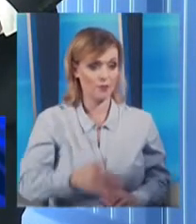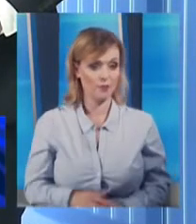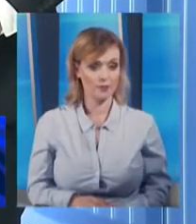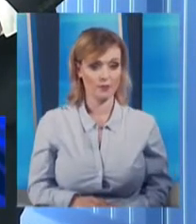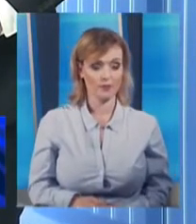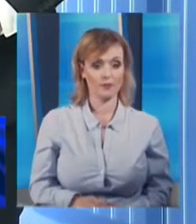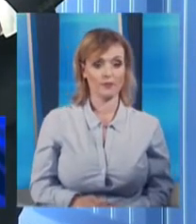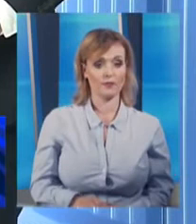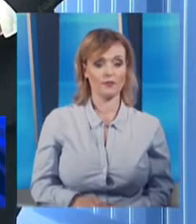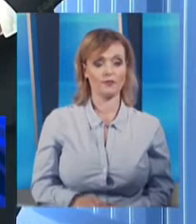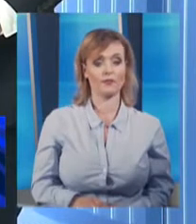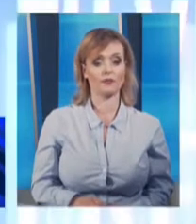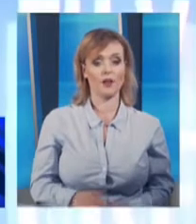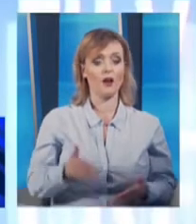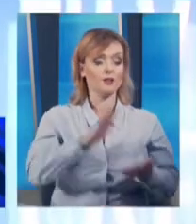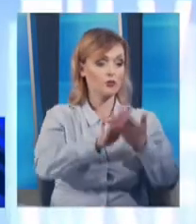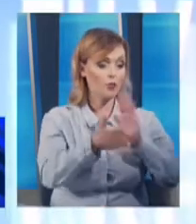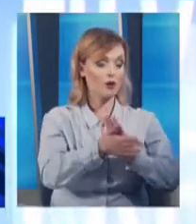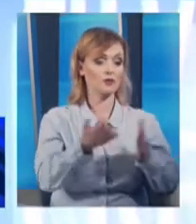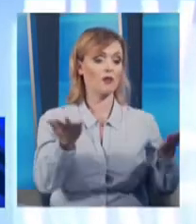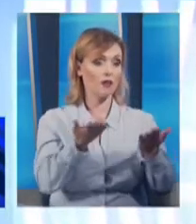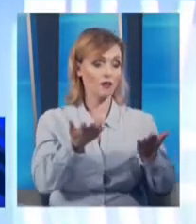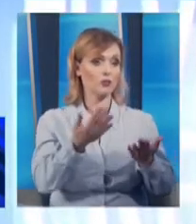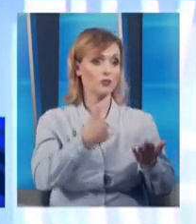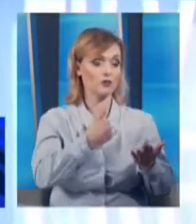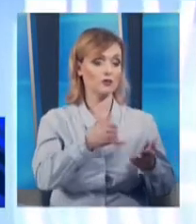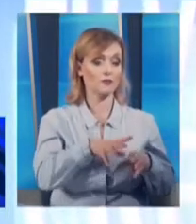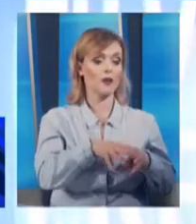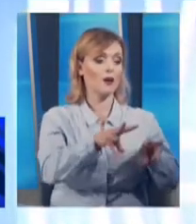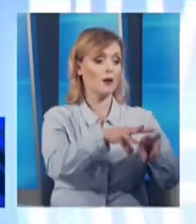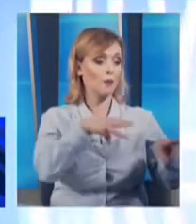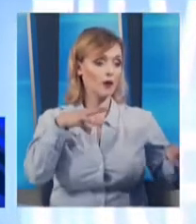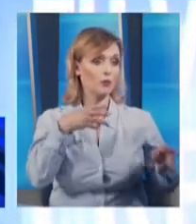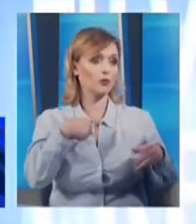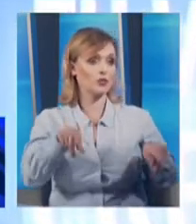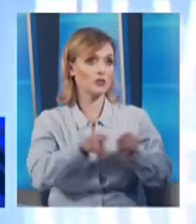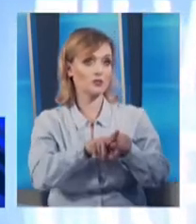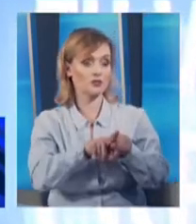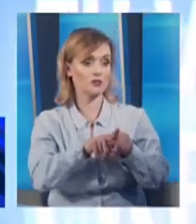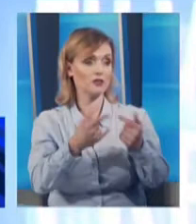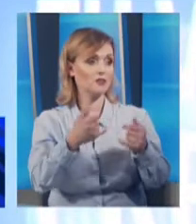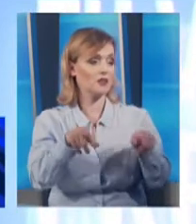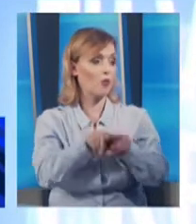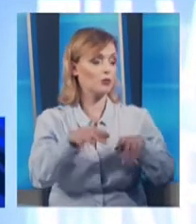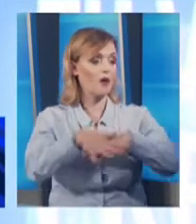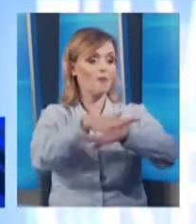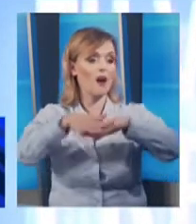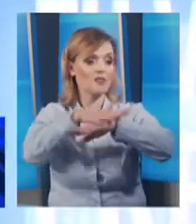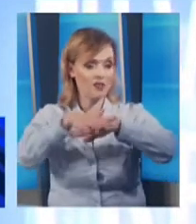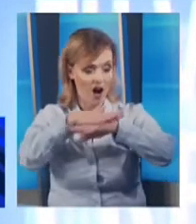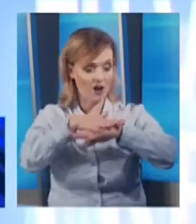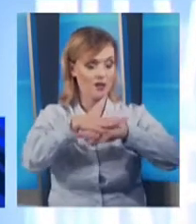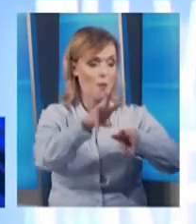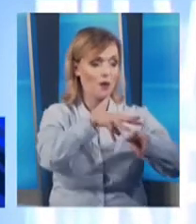devenit un ring sau o piață așa de vânzare-cumpărare a deputaților și vedem ultima vreme cum